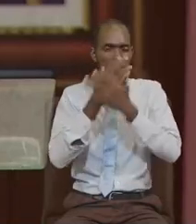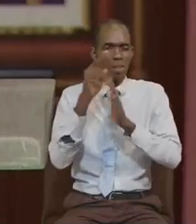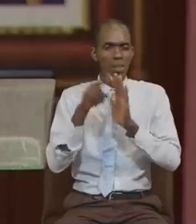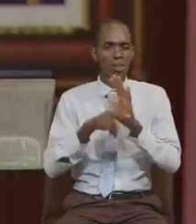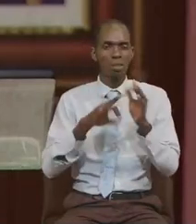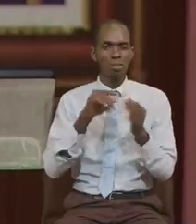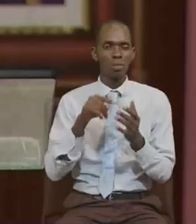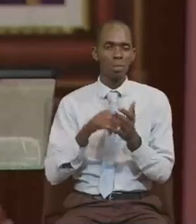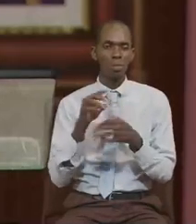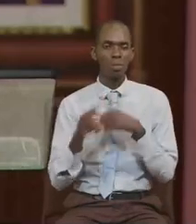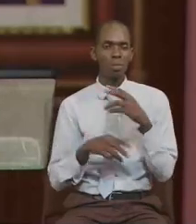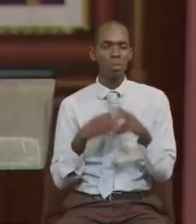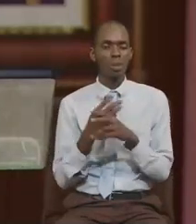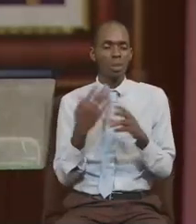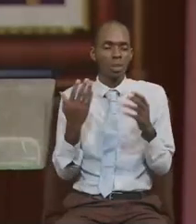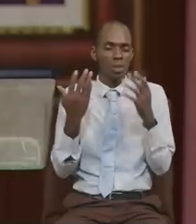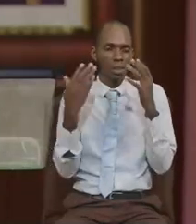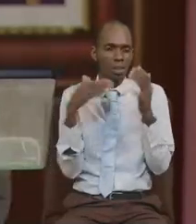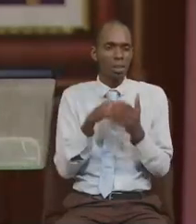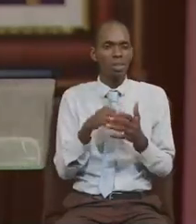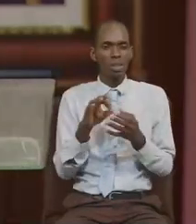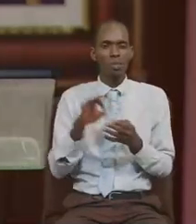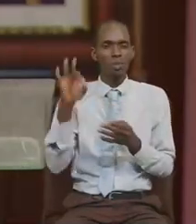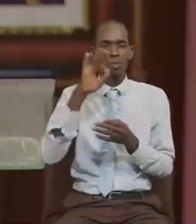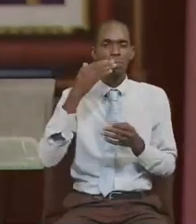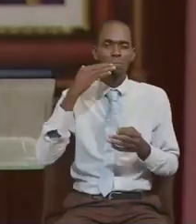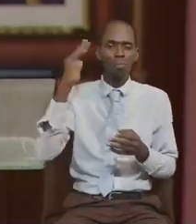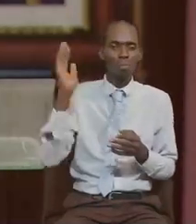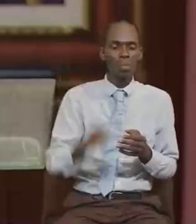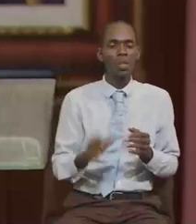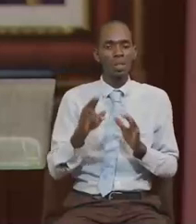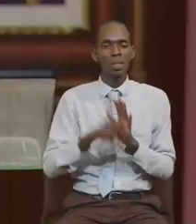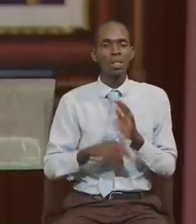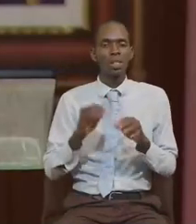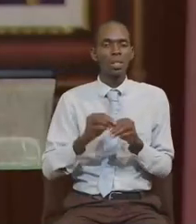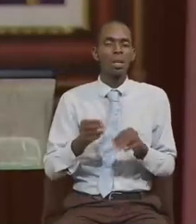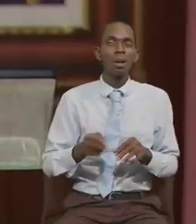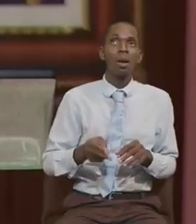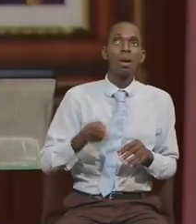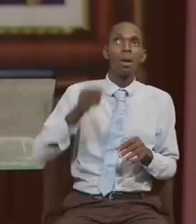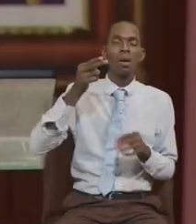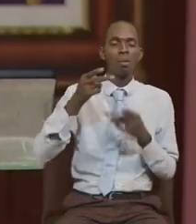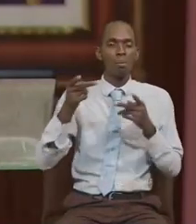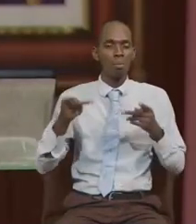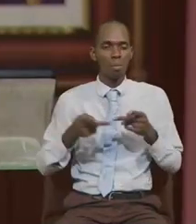de ténèbres, contre les esprits méchants dans les lieux célestes. Voyez-les,